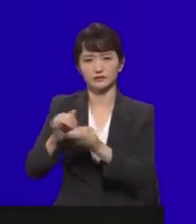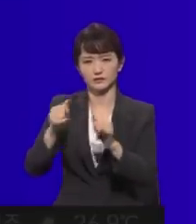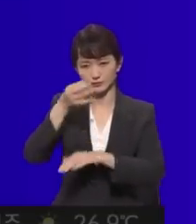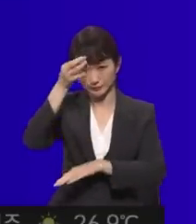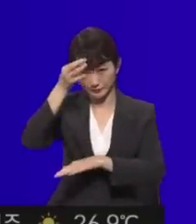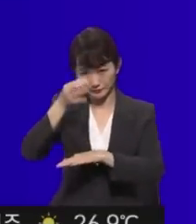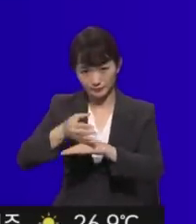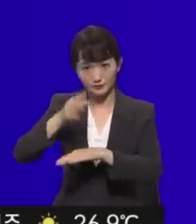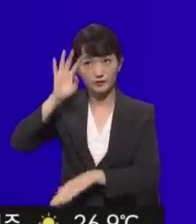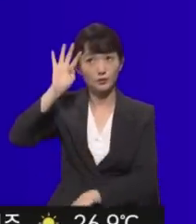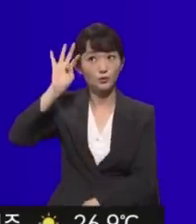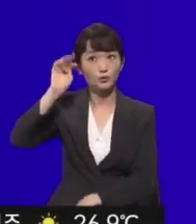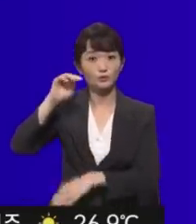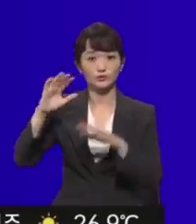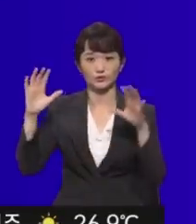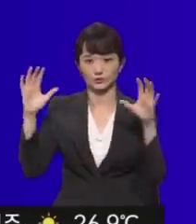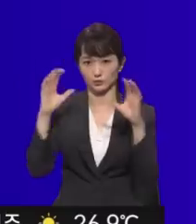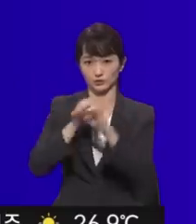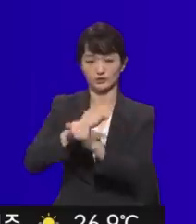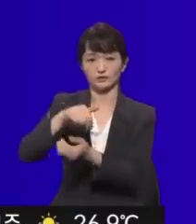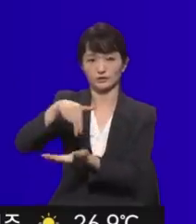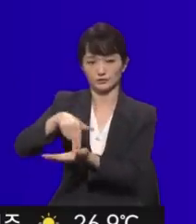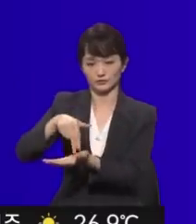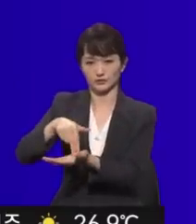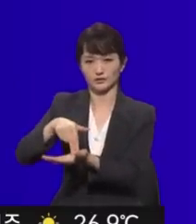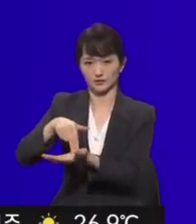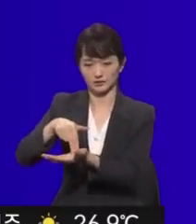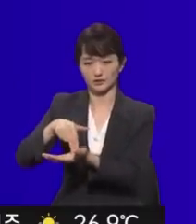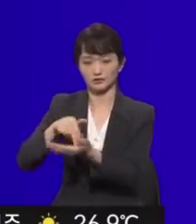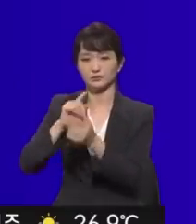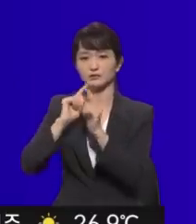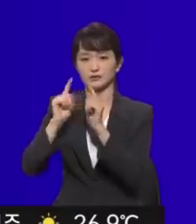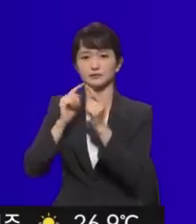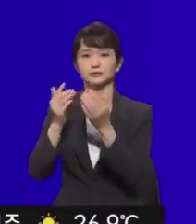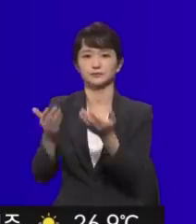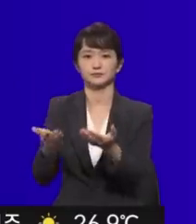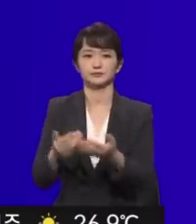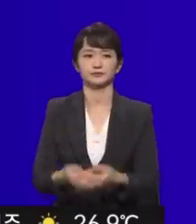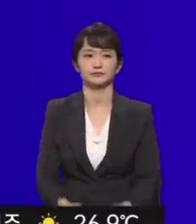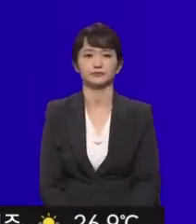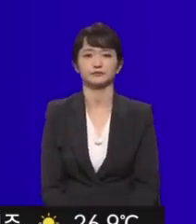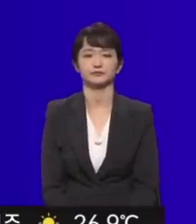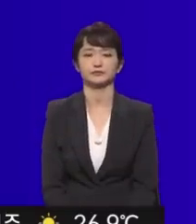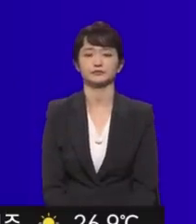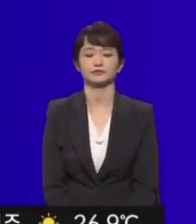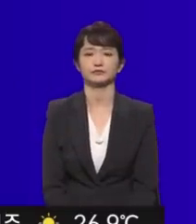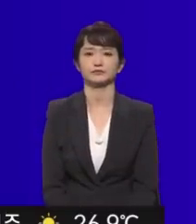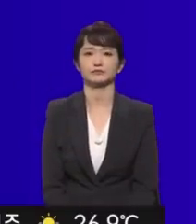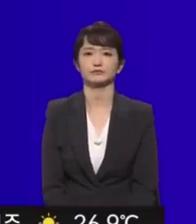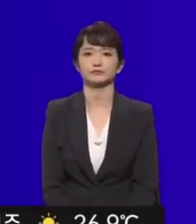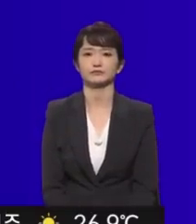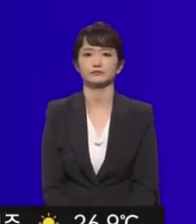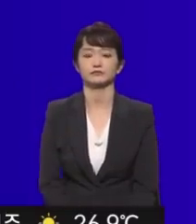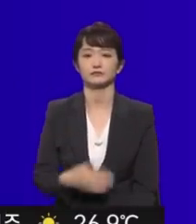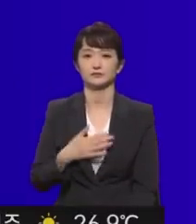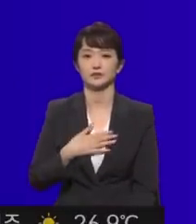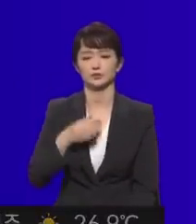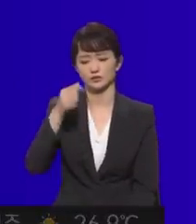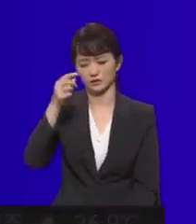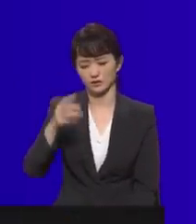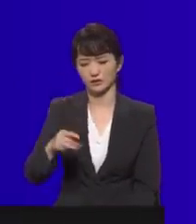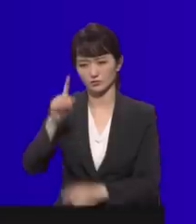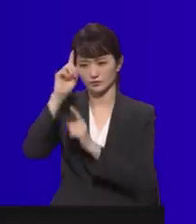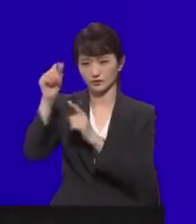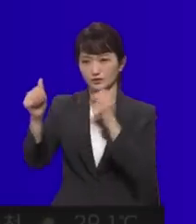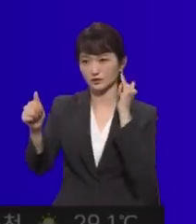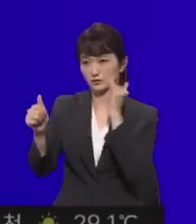조만간 종합적으로 입장을 정리해 말씀드리겠다 고 했습니다 저희가 늦어도 여러분 전화를 해서 이